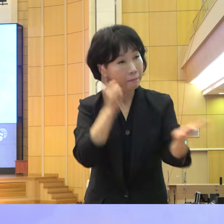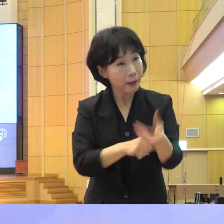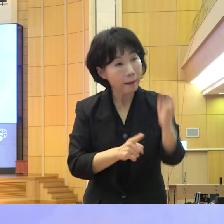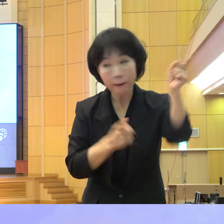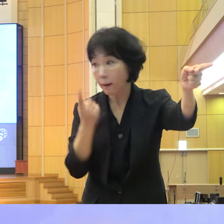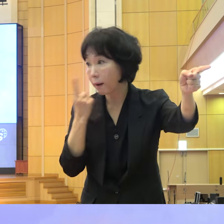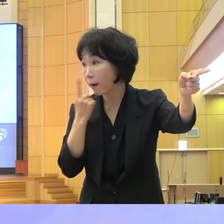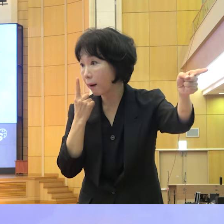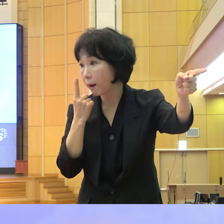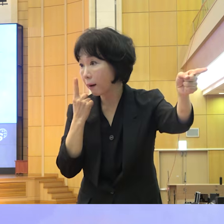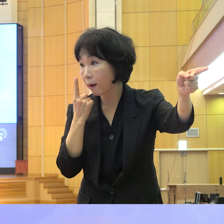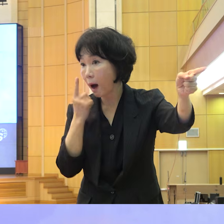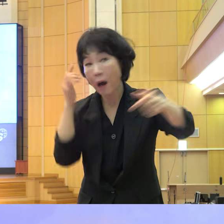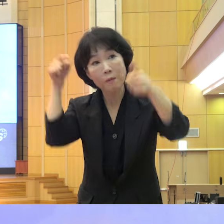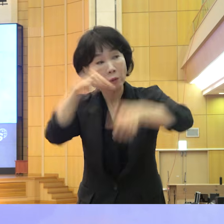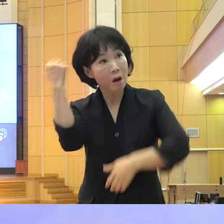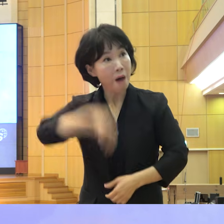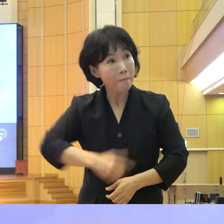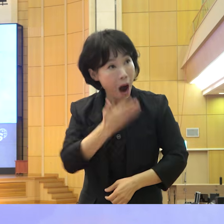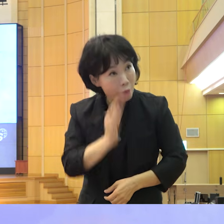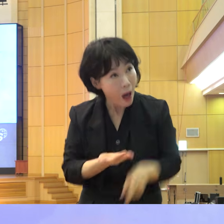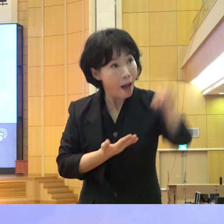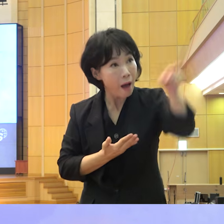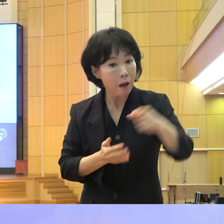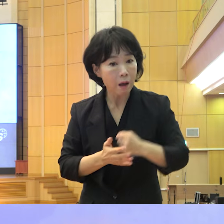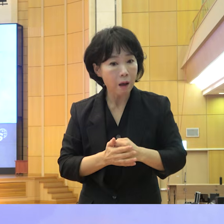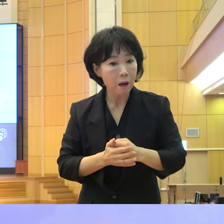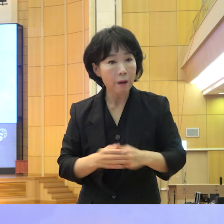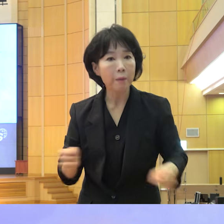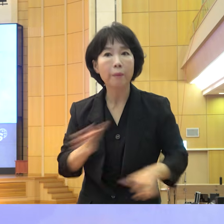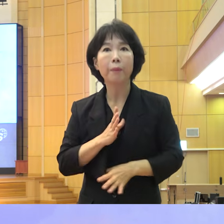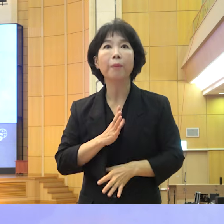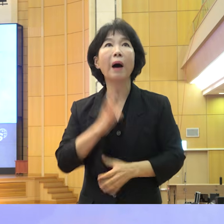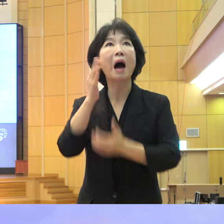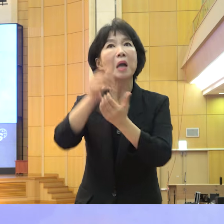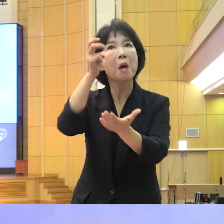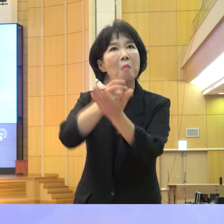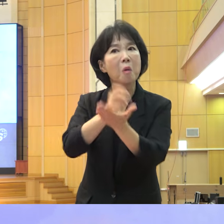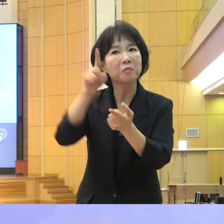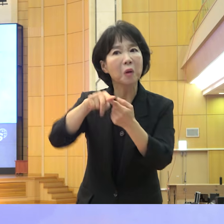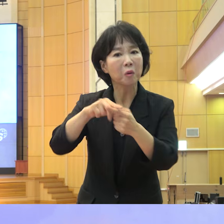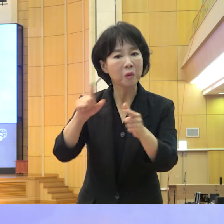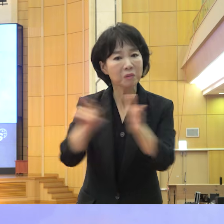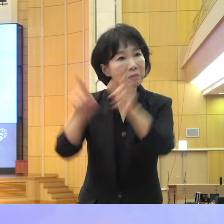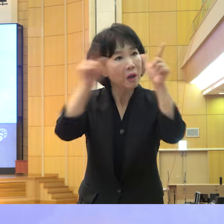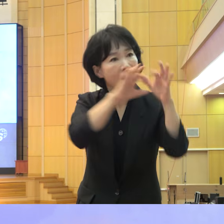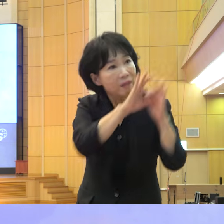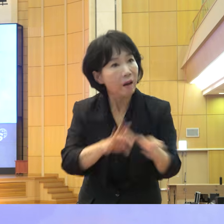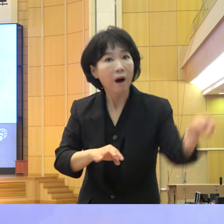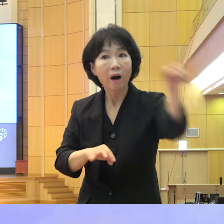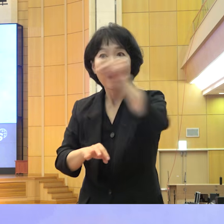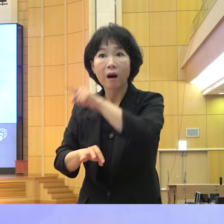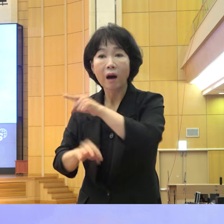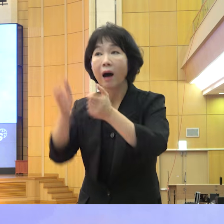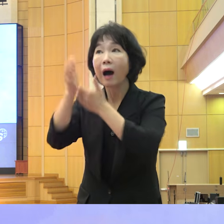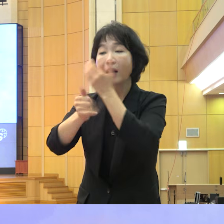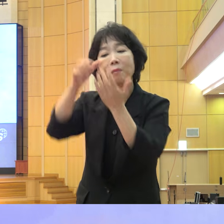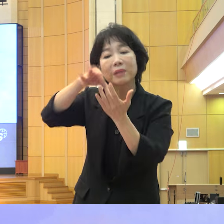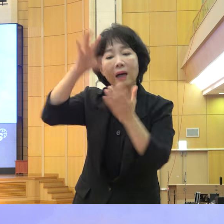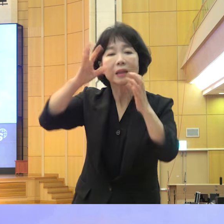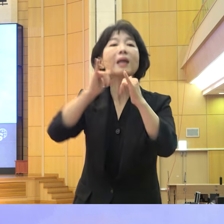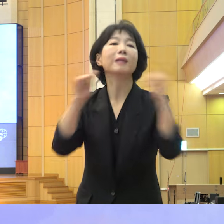하나님 율법의 말씀에 따라 신앙생활하는 사람들이에요. 소위 하나님이 택한